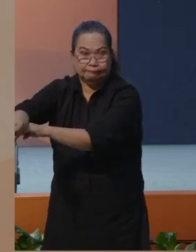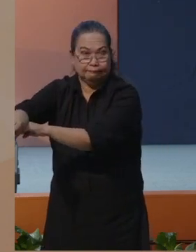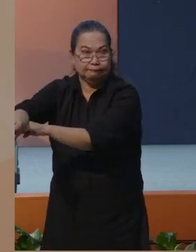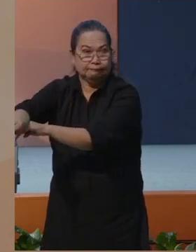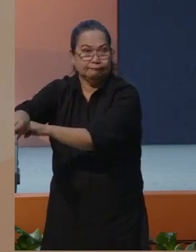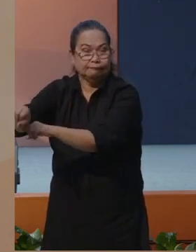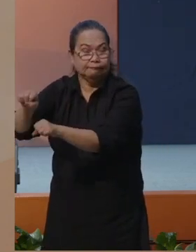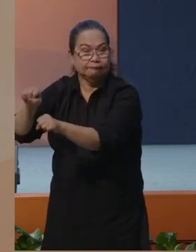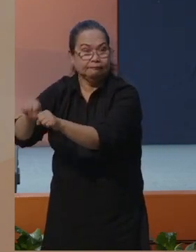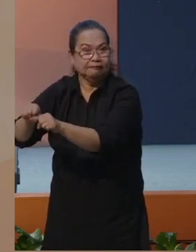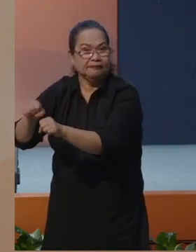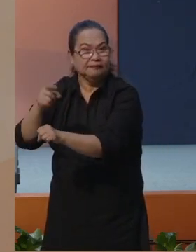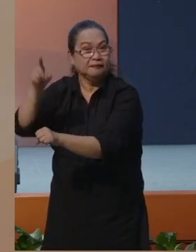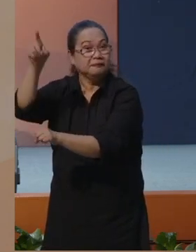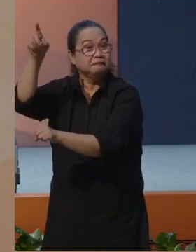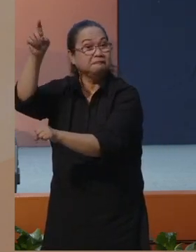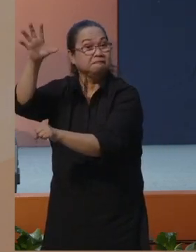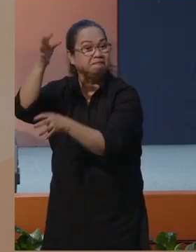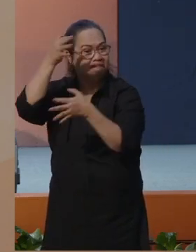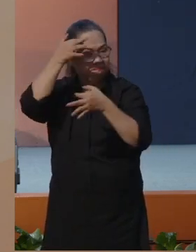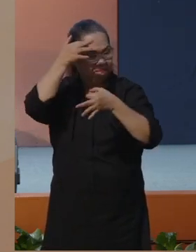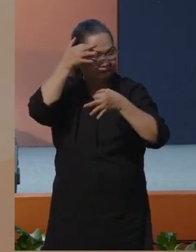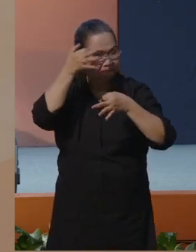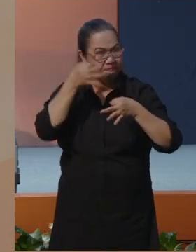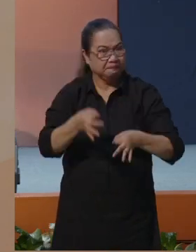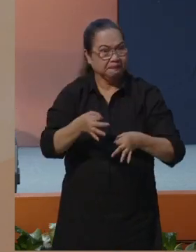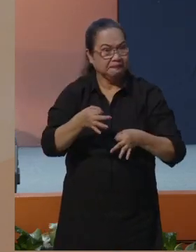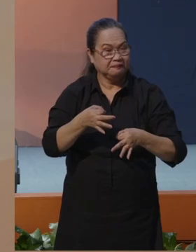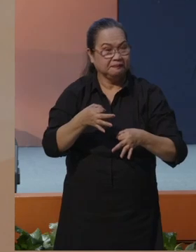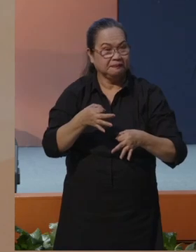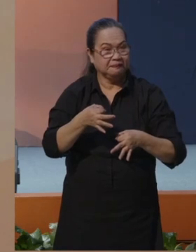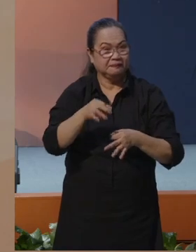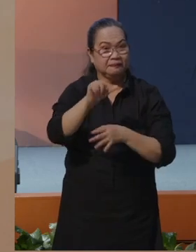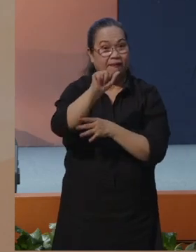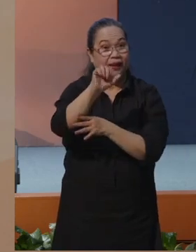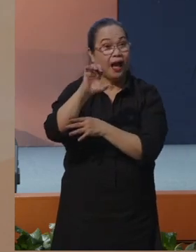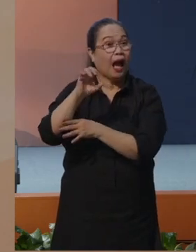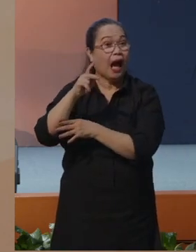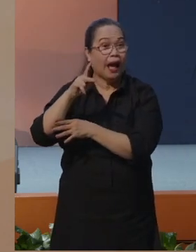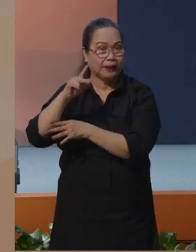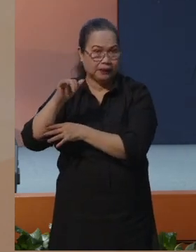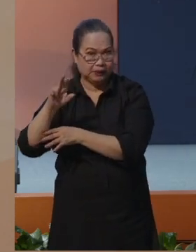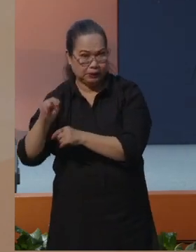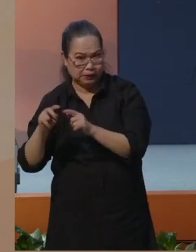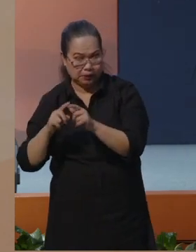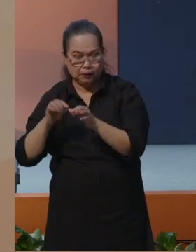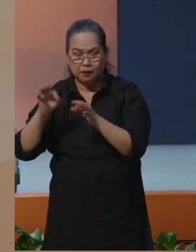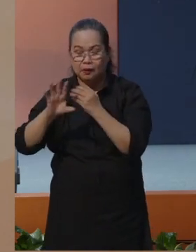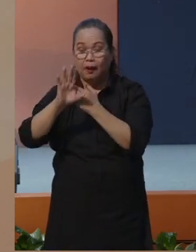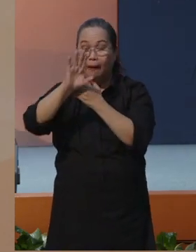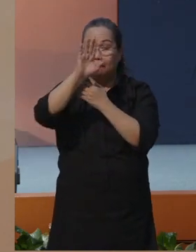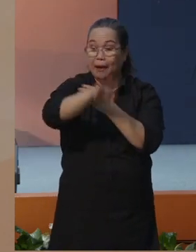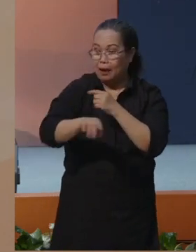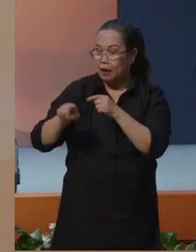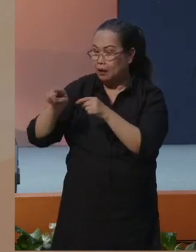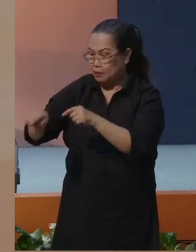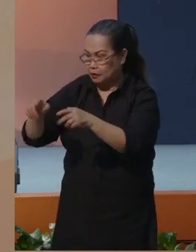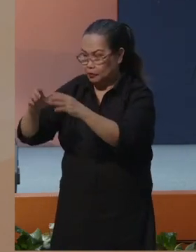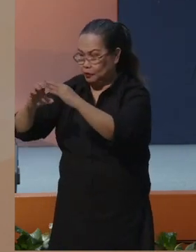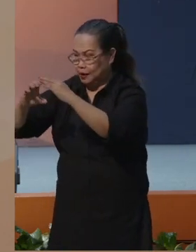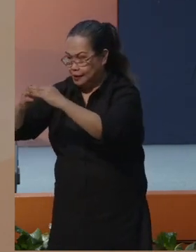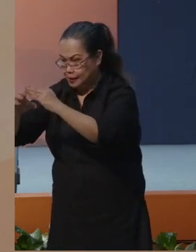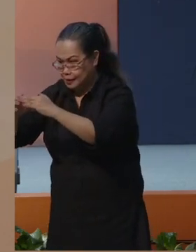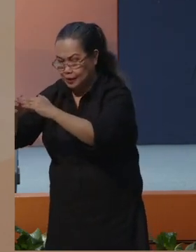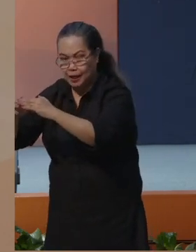isinagawa ang paghahatol ng Diyos doon sa nagkasala, si Akan, sila ay nagbalik sa Ai at sila